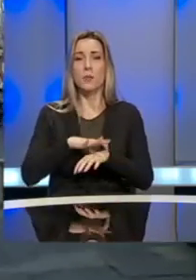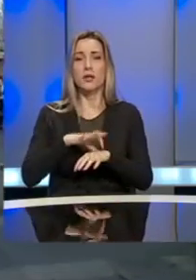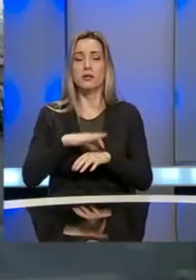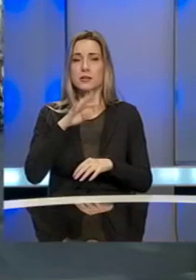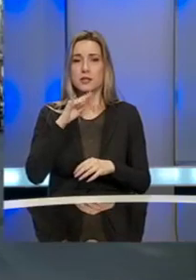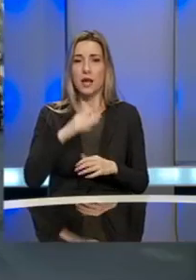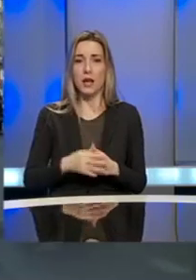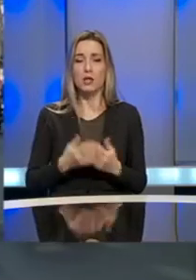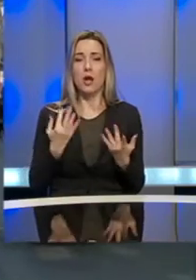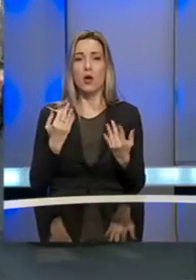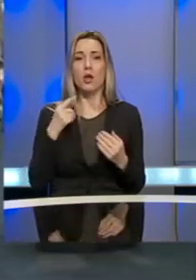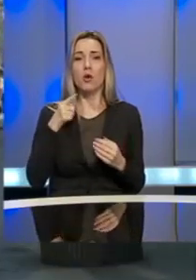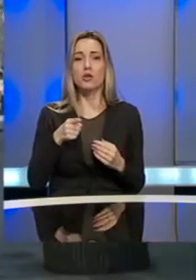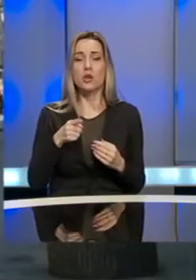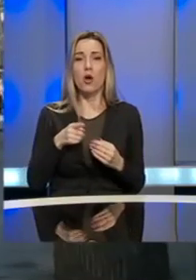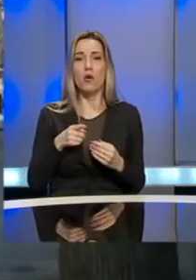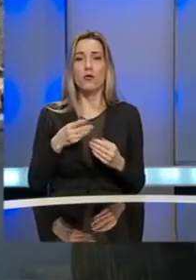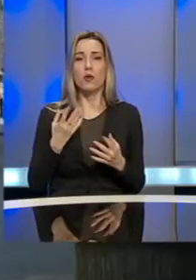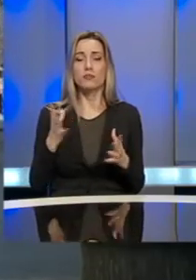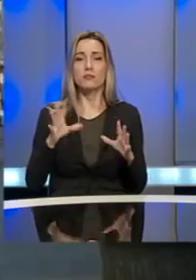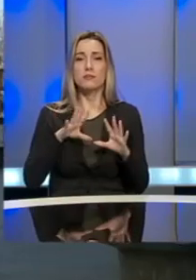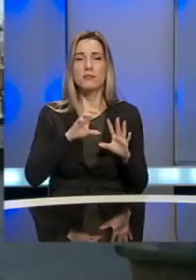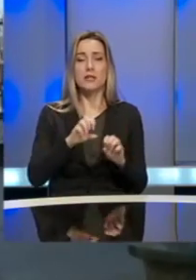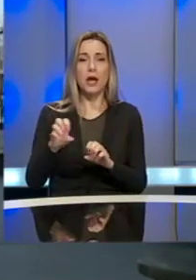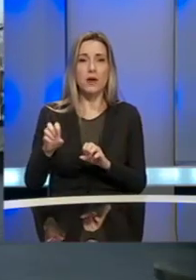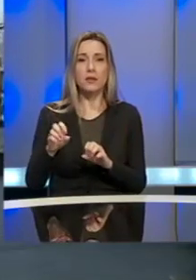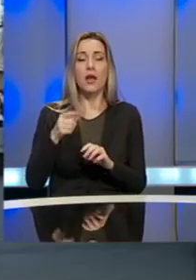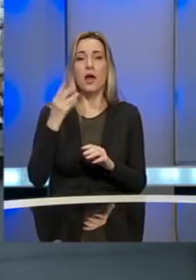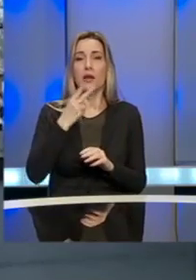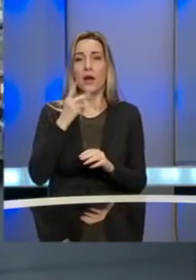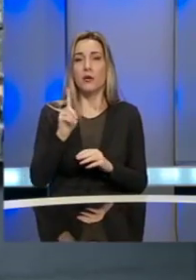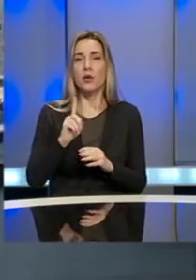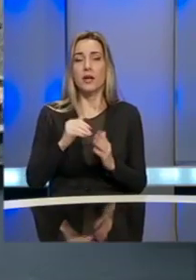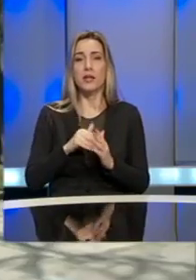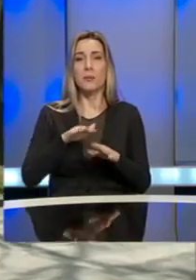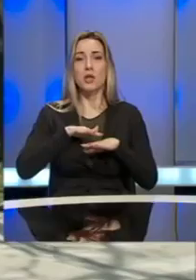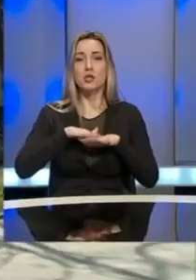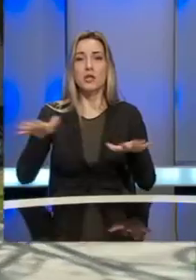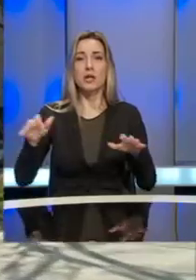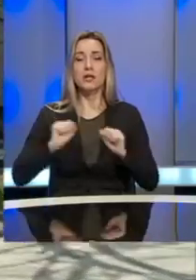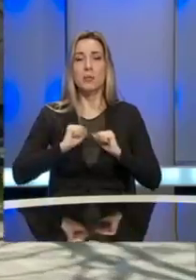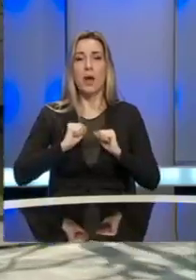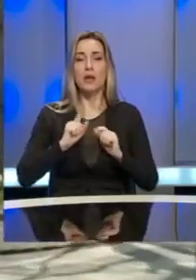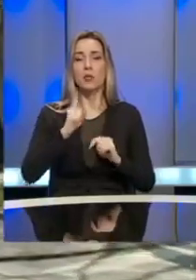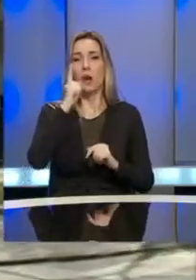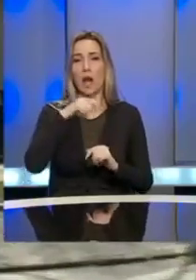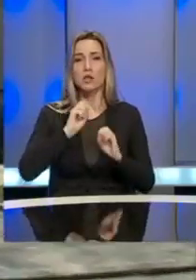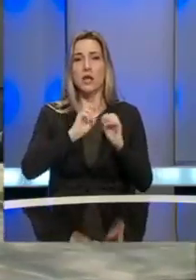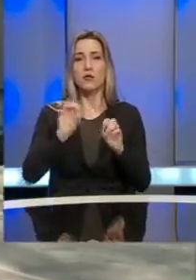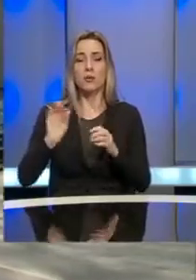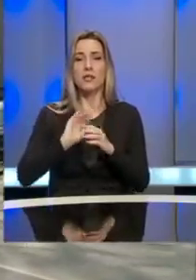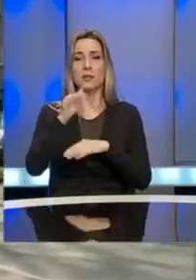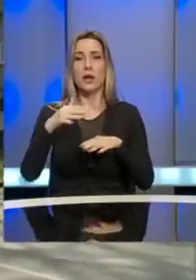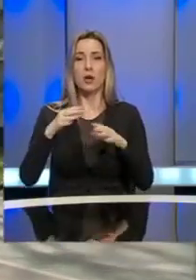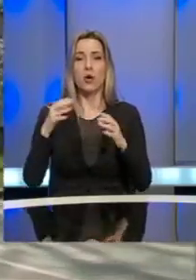reći, koliko će ovo zahvatiti, kako će zahvatiti. Naravno, ne treba ni širiti ni paniku ni lažne informacije preko